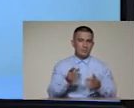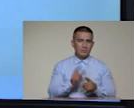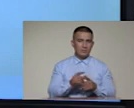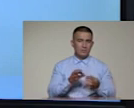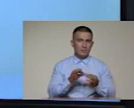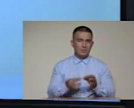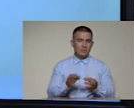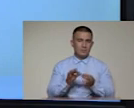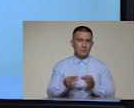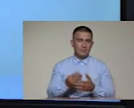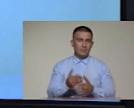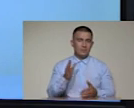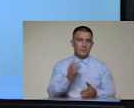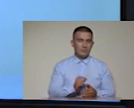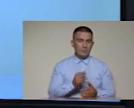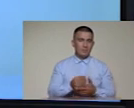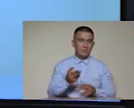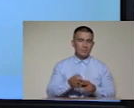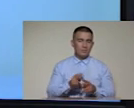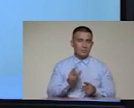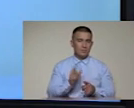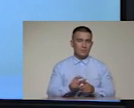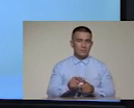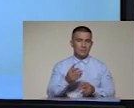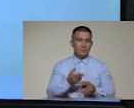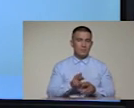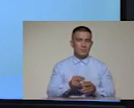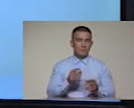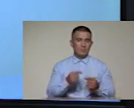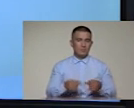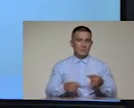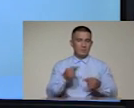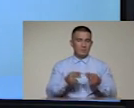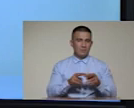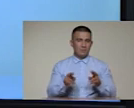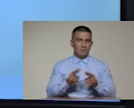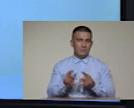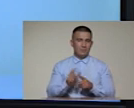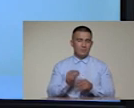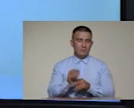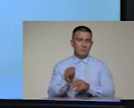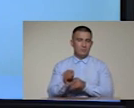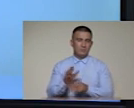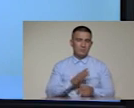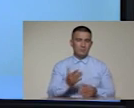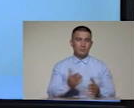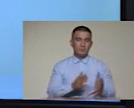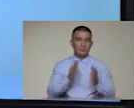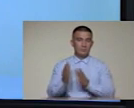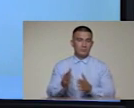bog'lash uchun va teng bog'lovchisidan foydalanganligini ko'rishimiz mumkin. Keyingisi